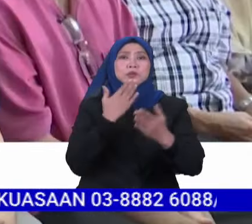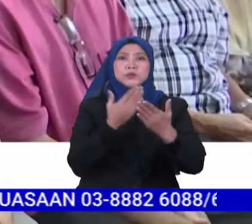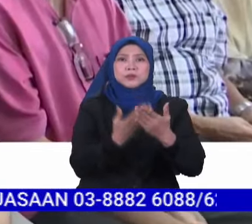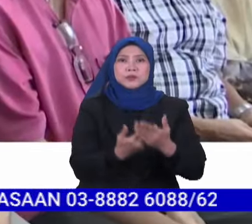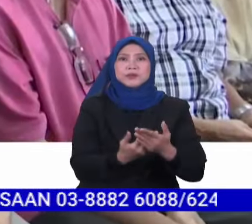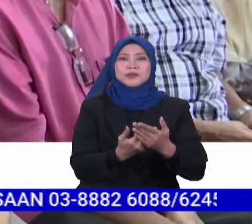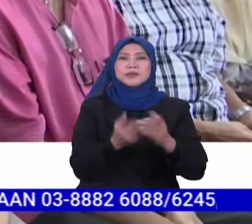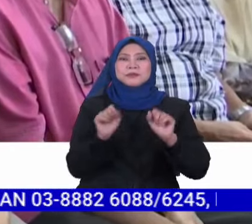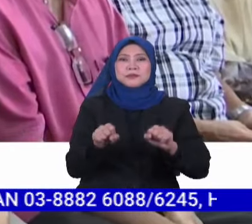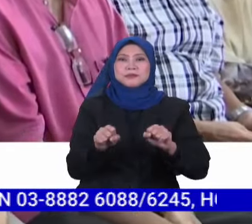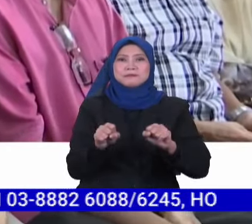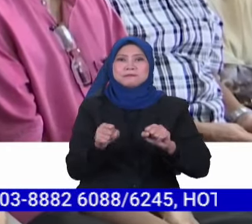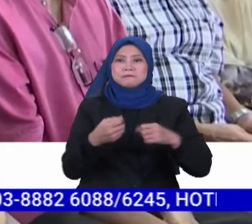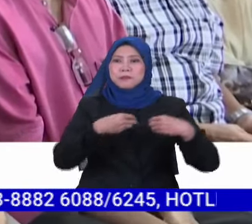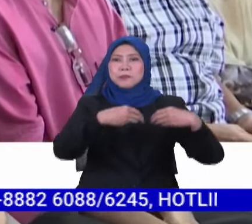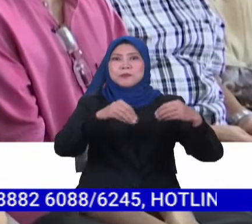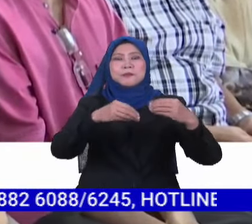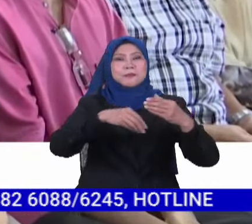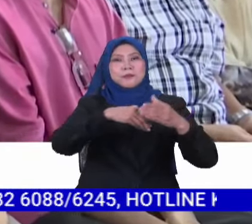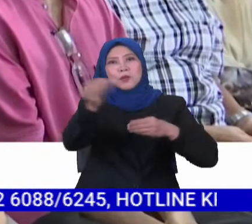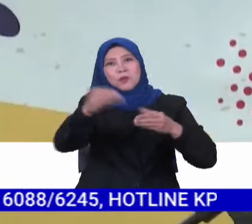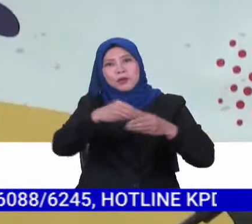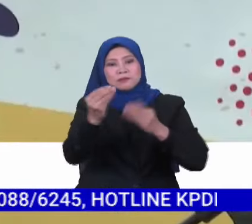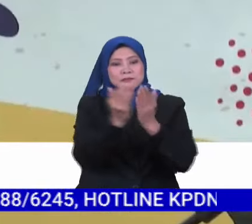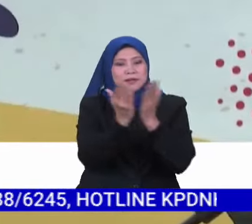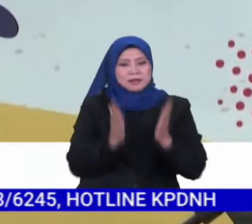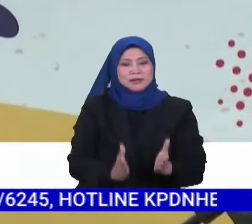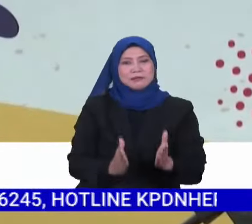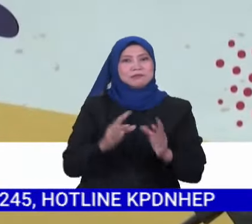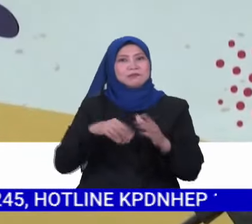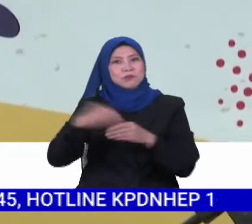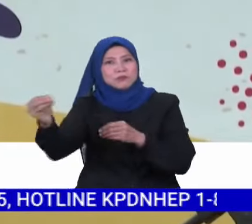baik untuk meningkatkan kebuli pasaran Ridwan